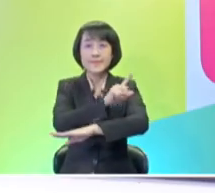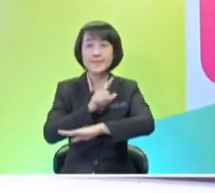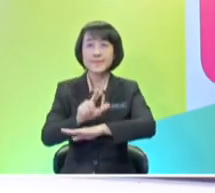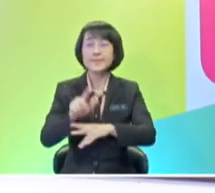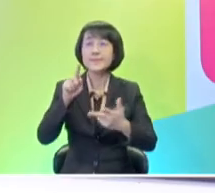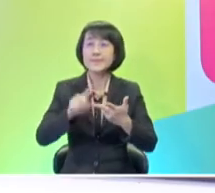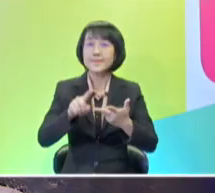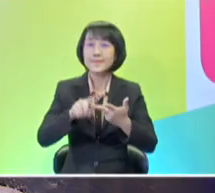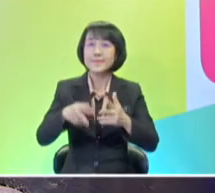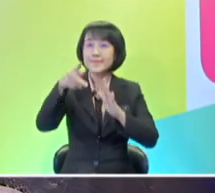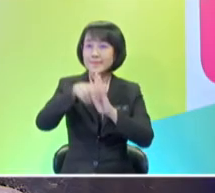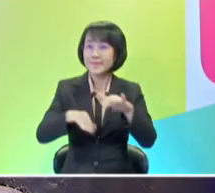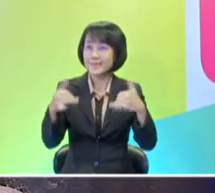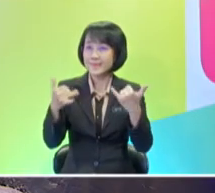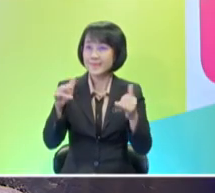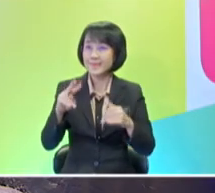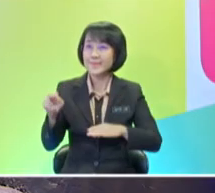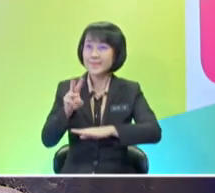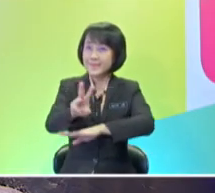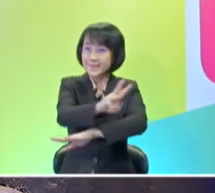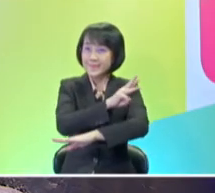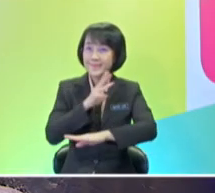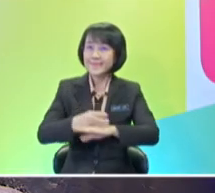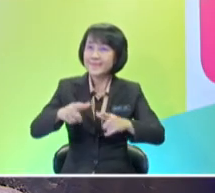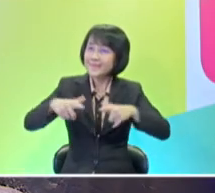betul kawasan kawasan